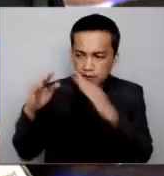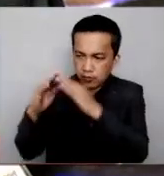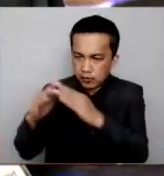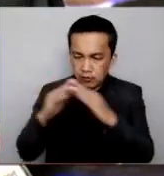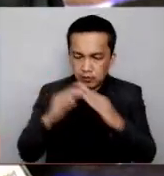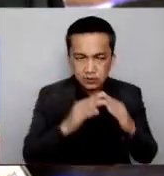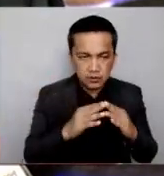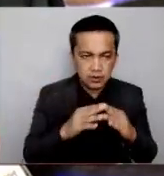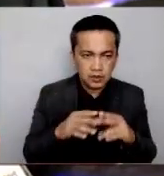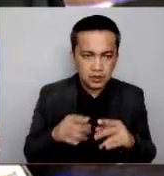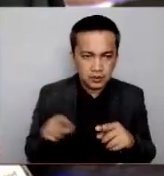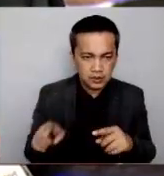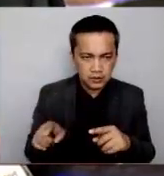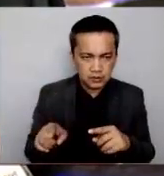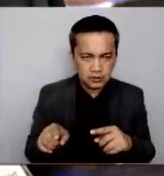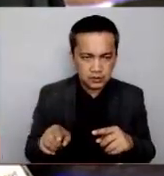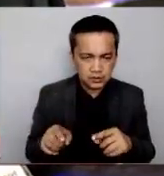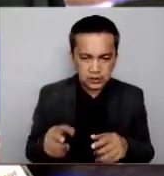niya, pag yan po ay nagtambak,